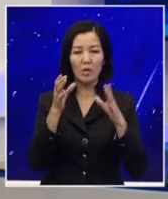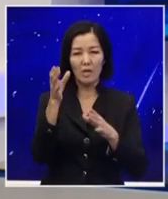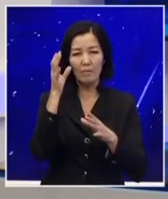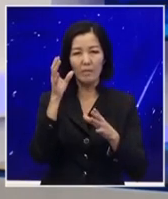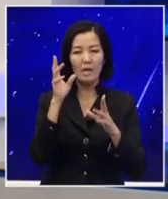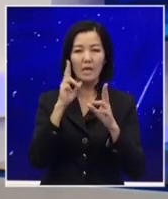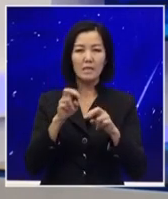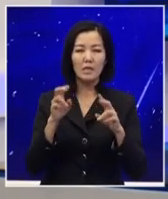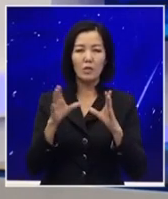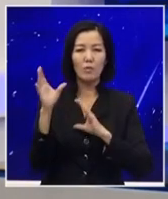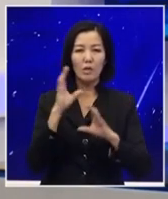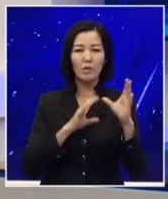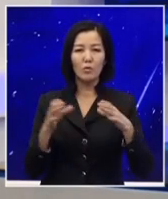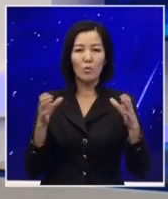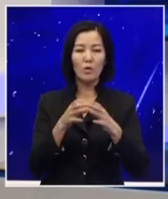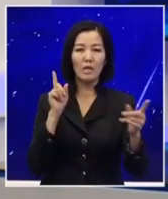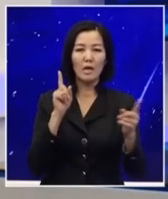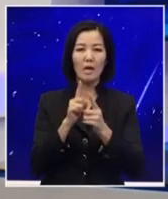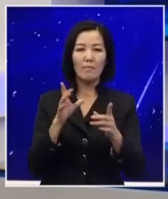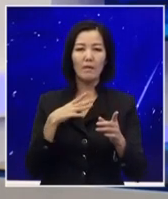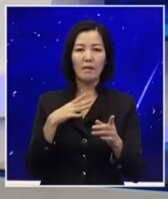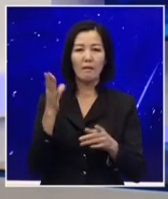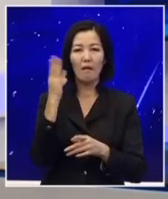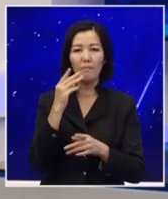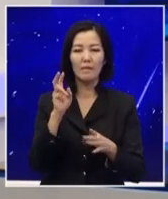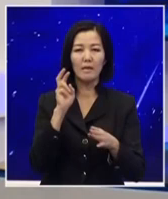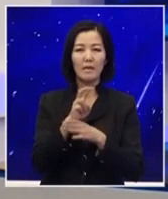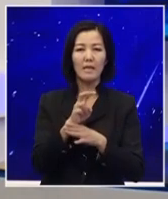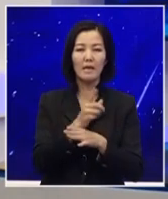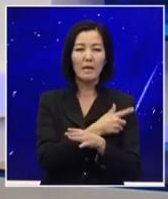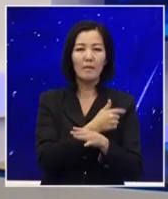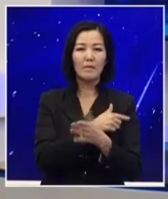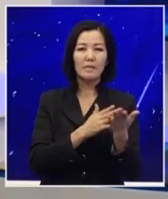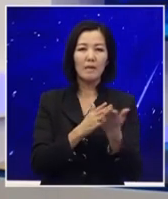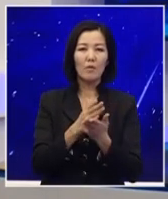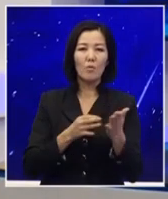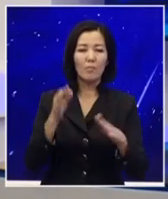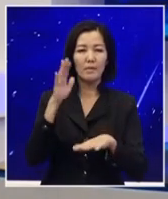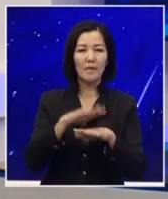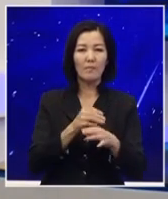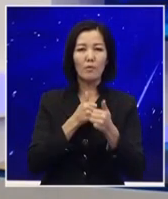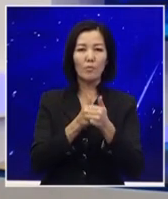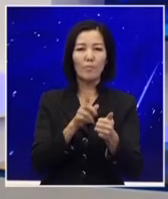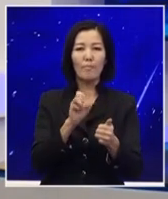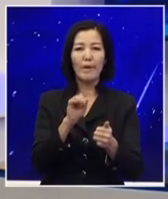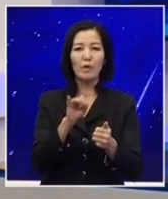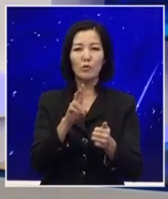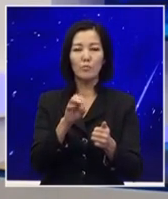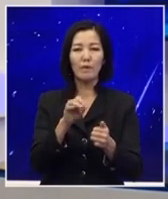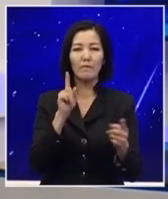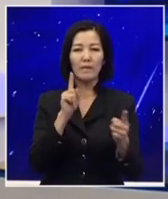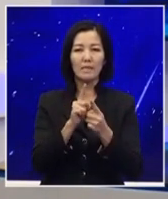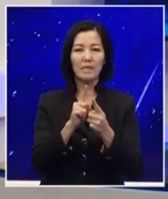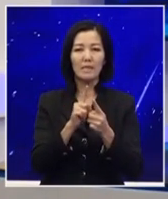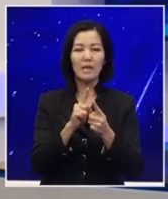институты өкілдері қабылдады. Алматыдан келген тәжірибелі медицина қызметкерлерімен облыс әкімінің орынбасары Батыржан Байжұманов кездесті. Олардың